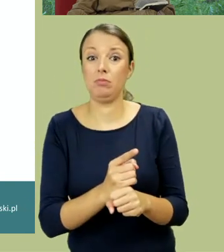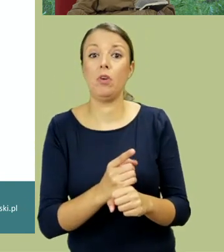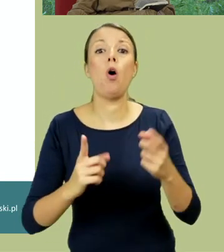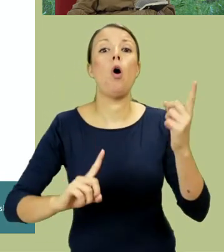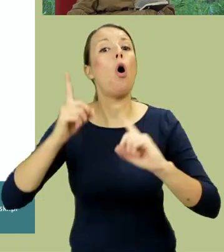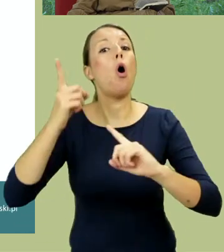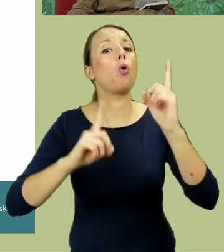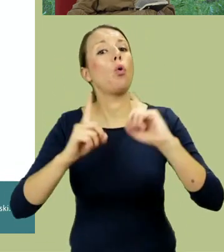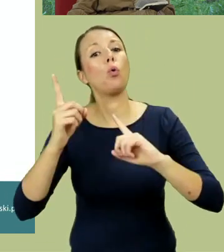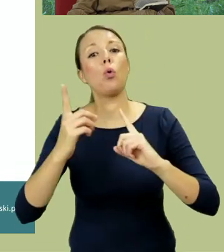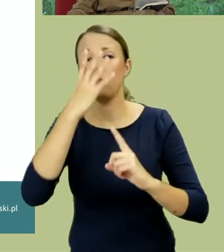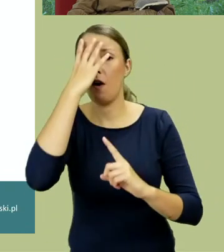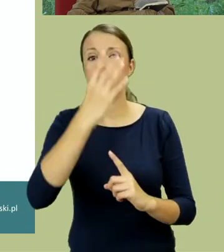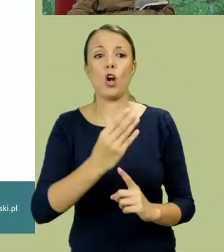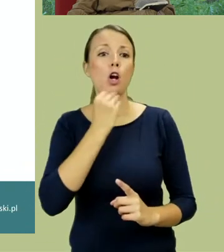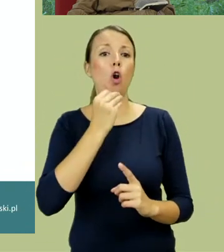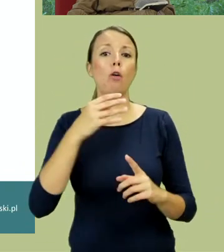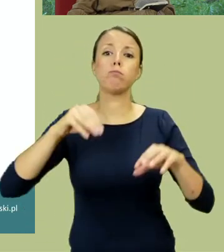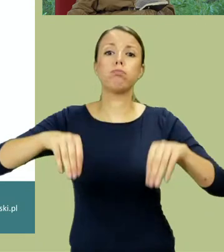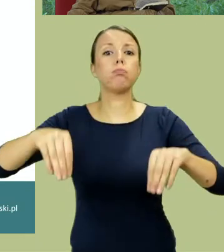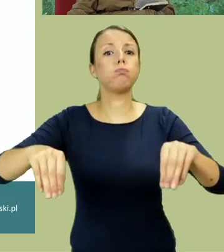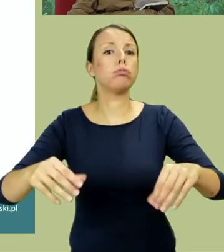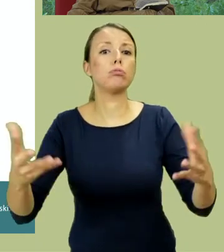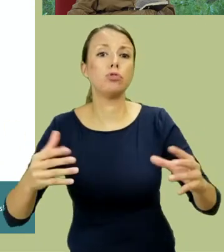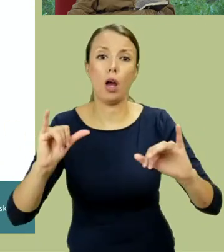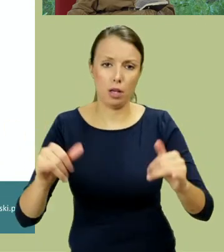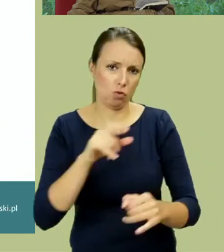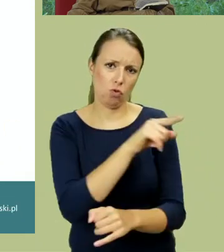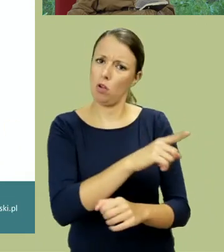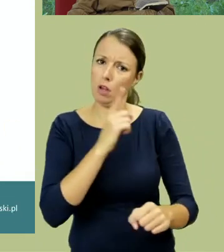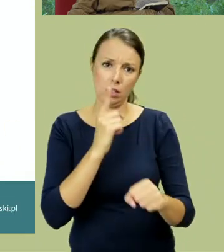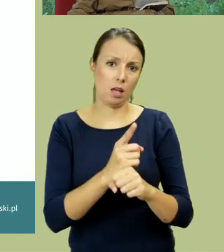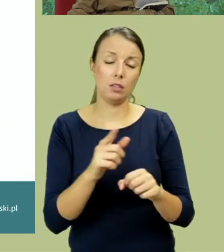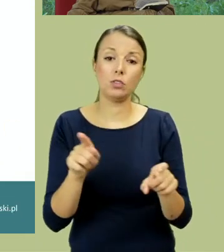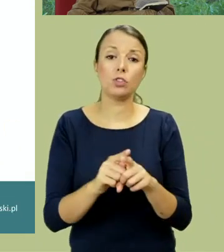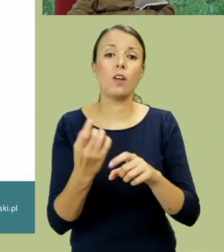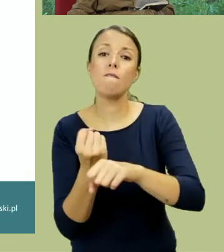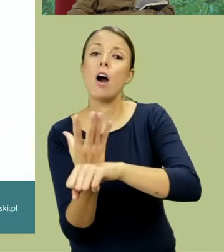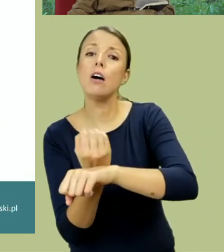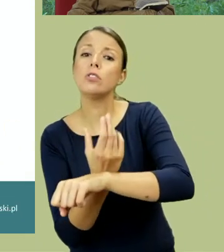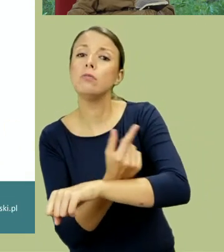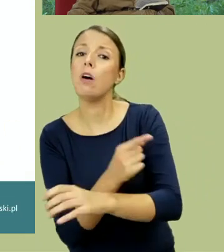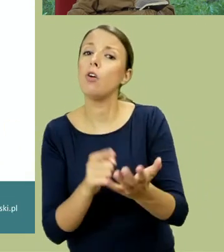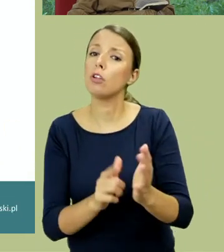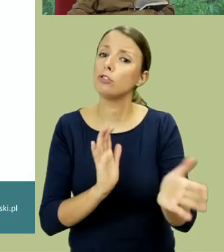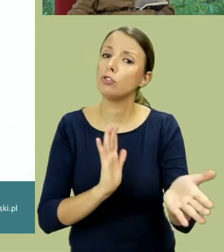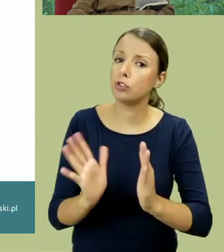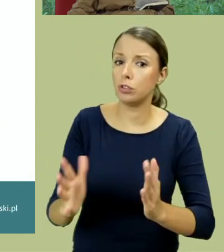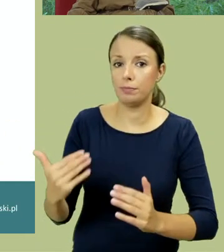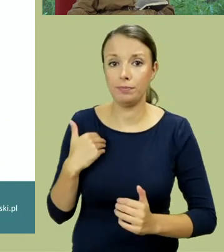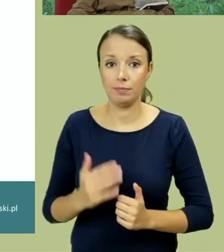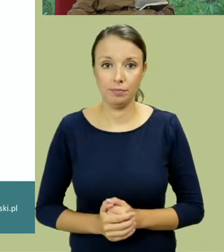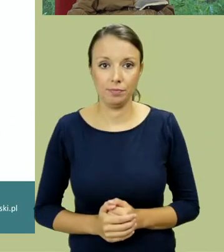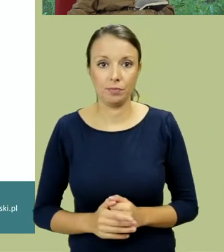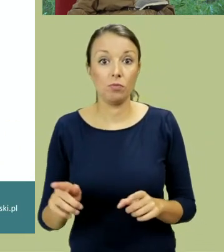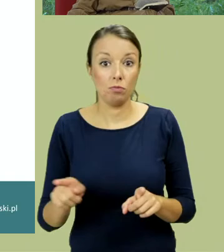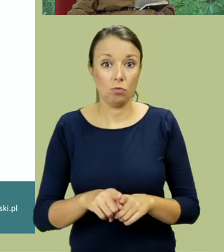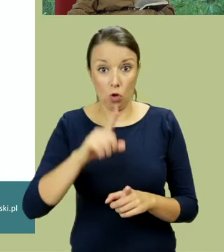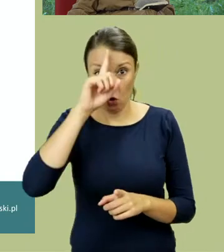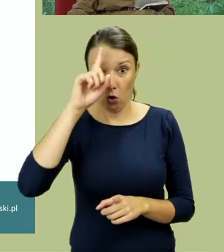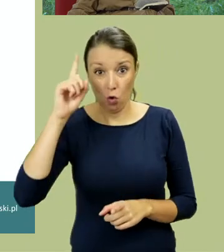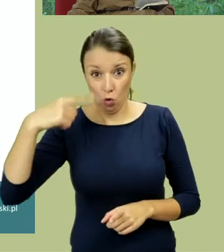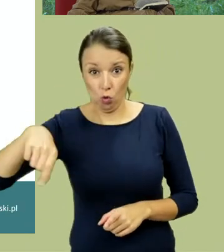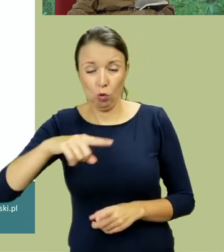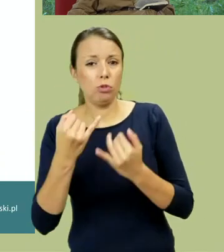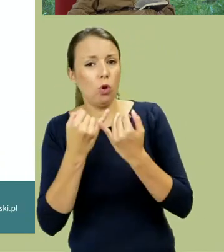ma wyglądać. Dbała o warzywnik. Ze wspomnień różnych osób, które przyjeżdżały tutaj